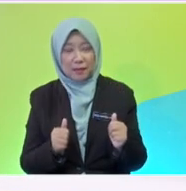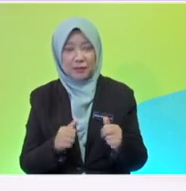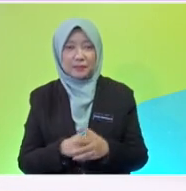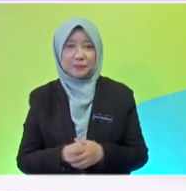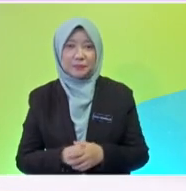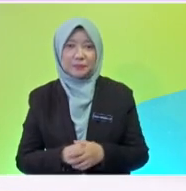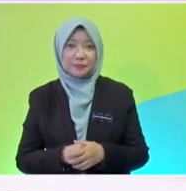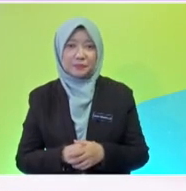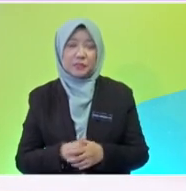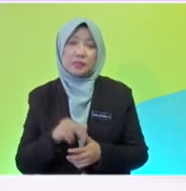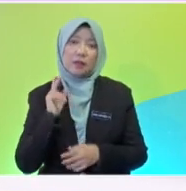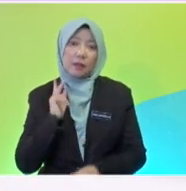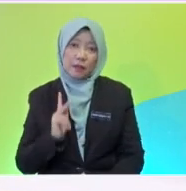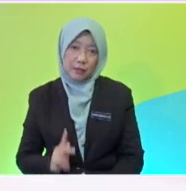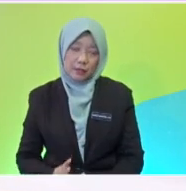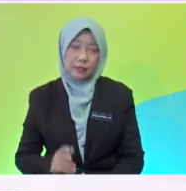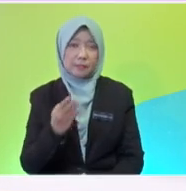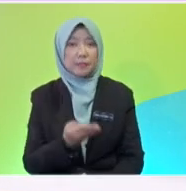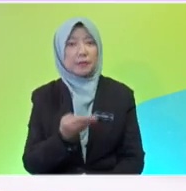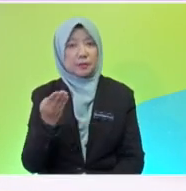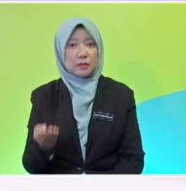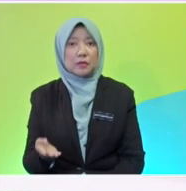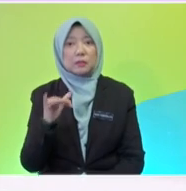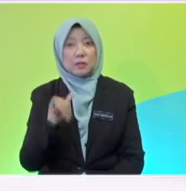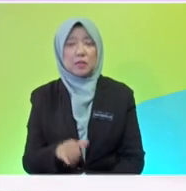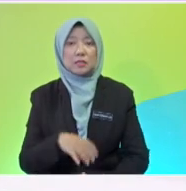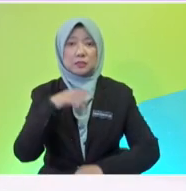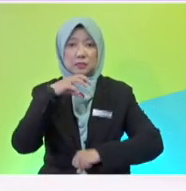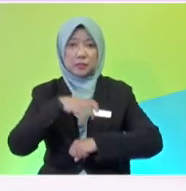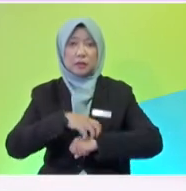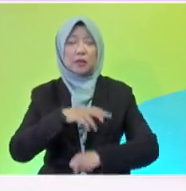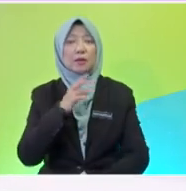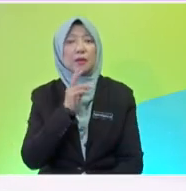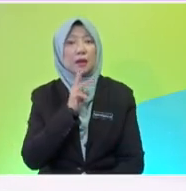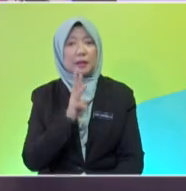menyerangnya kain merupakan bahan menyerap air keempat